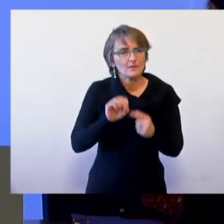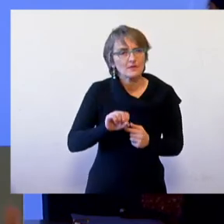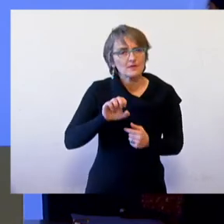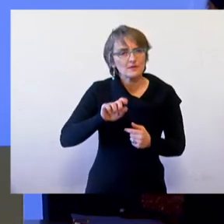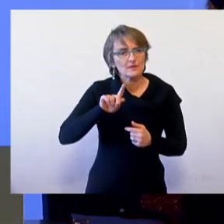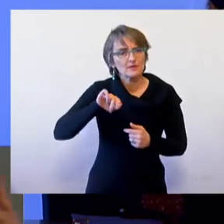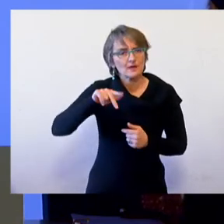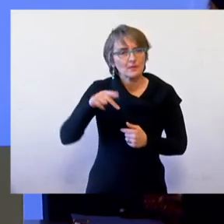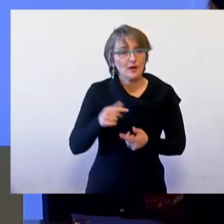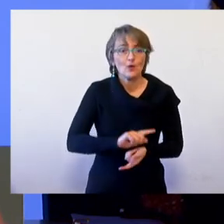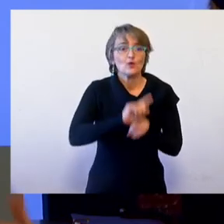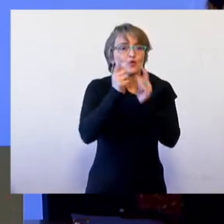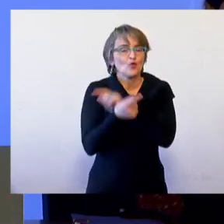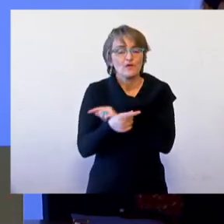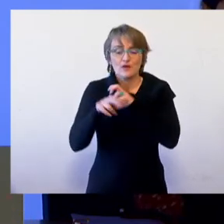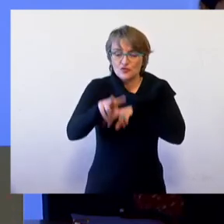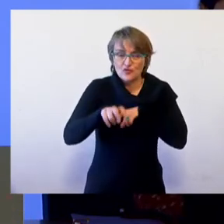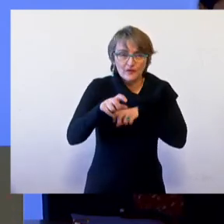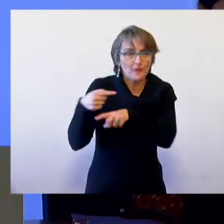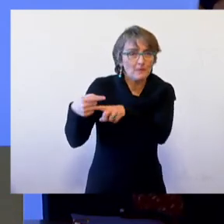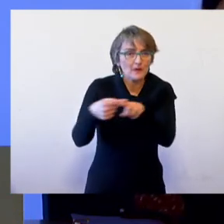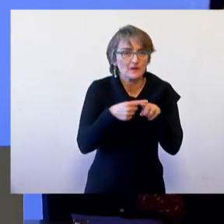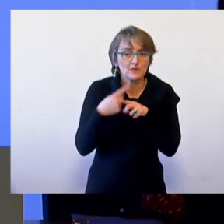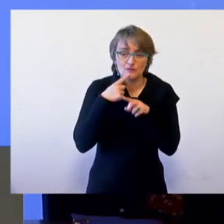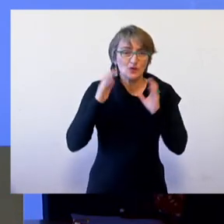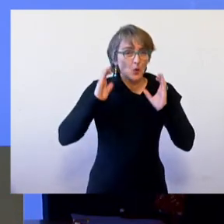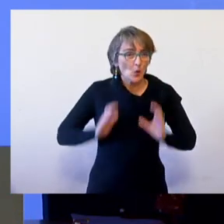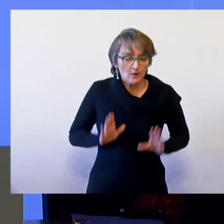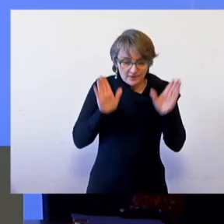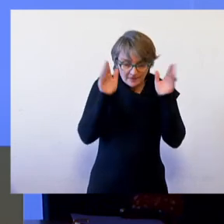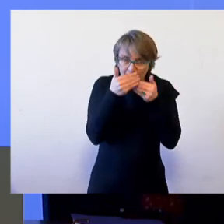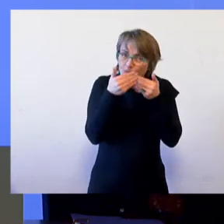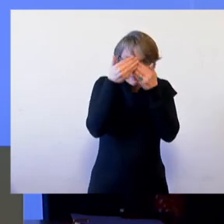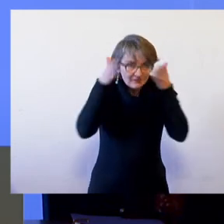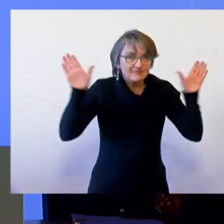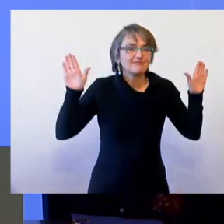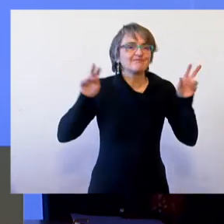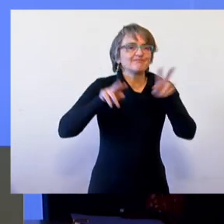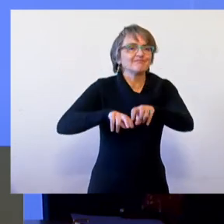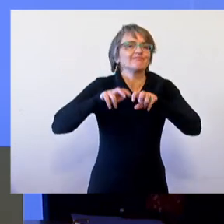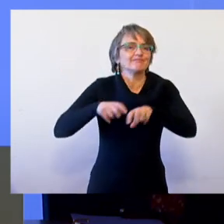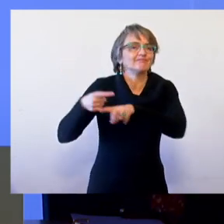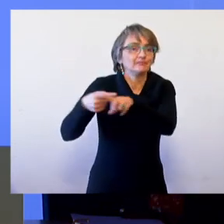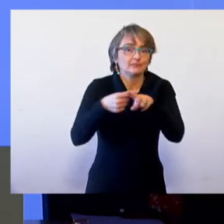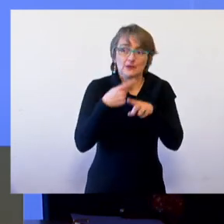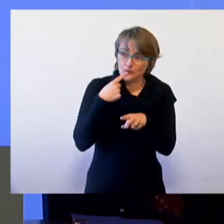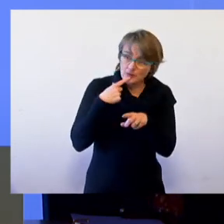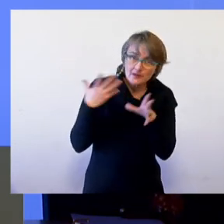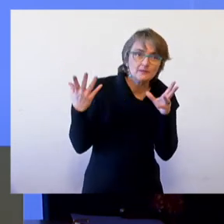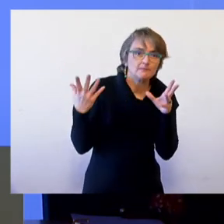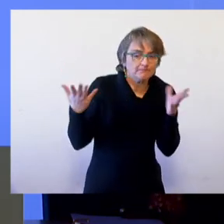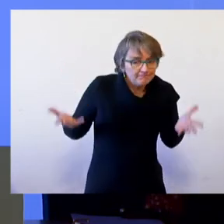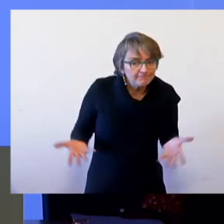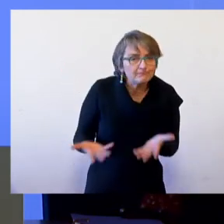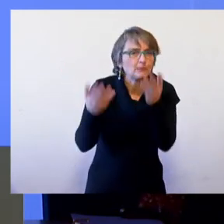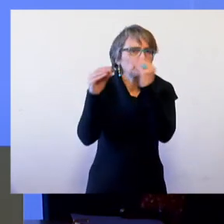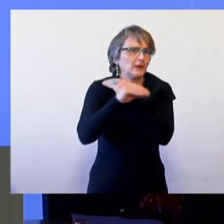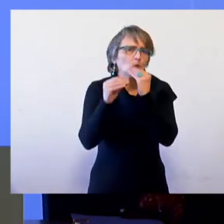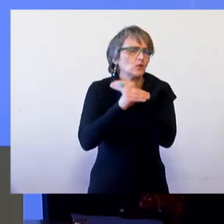devenu le jardin partagé, donc le collège hors les murs. Voilà, et quand on rend ça possible, on favorise l'innovation pédagogique. Et ça